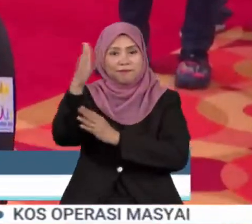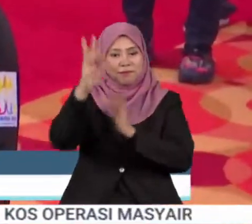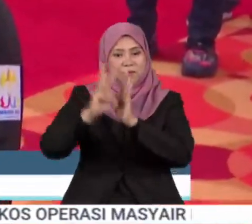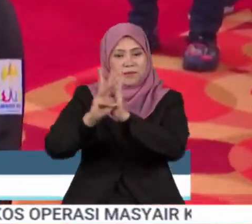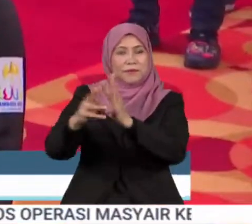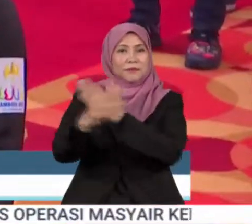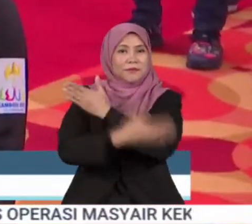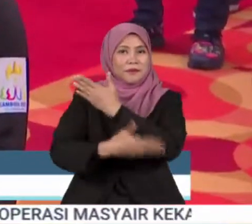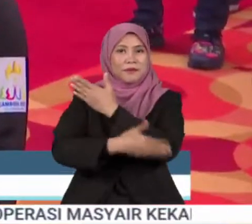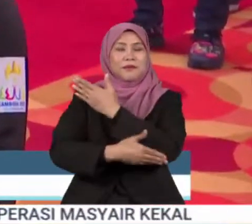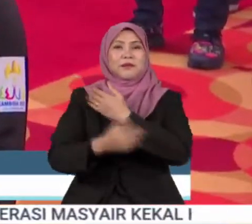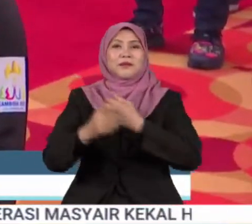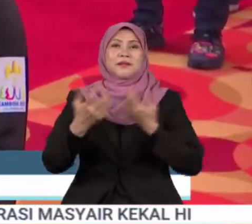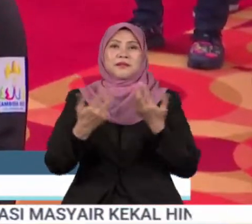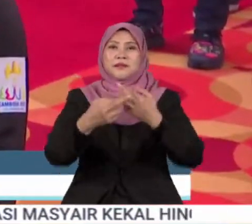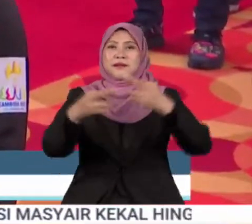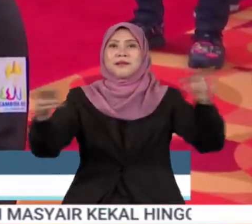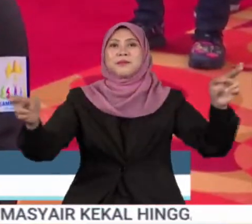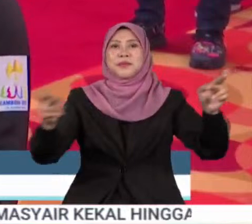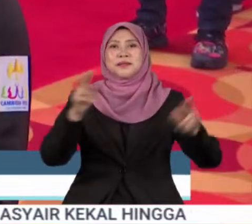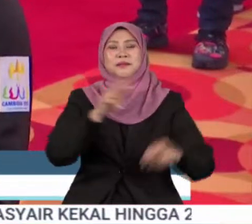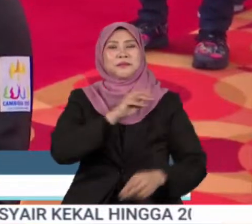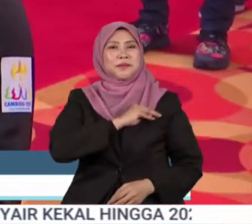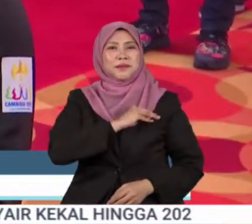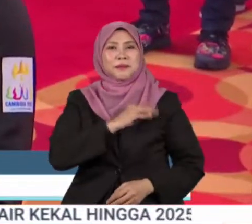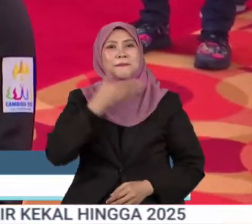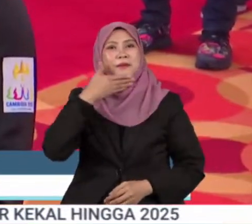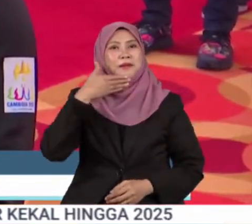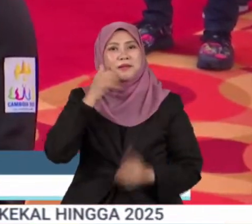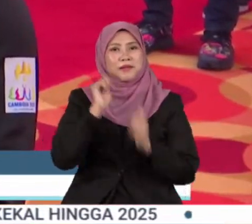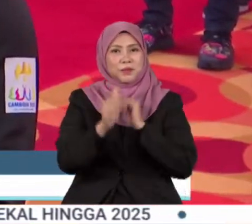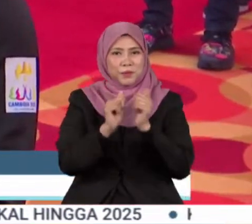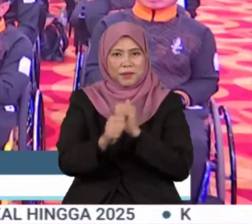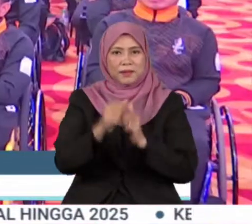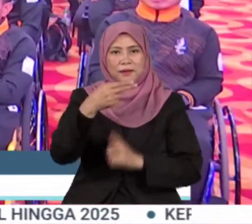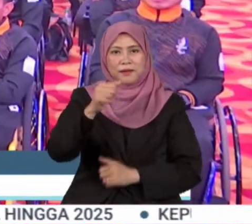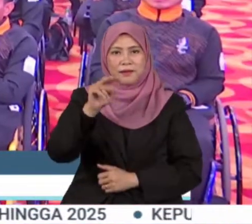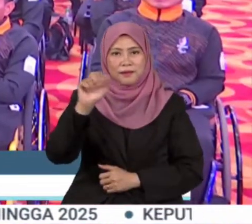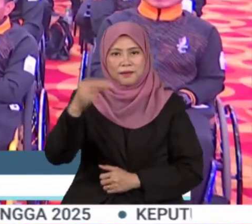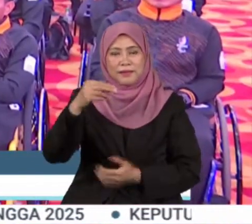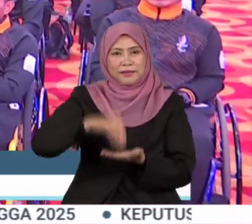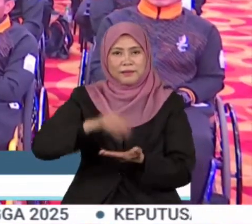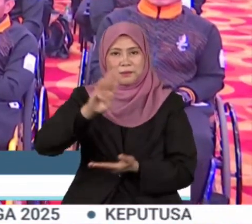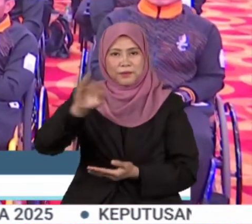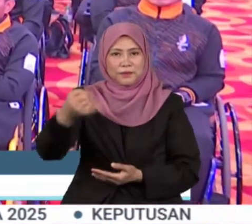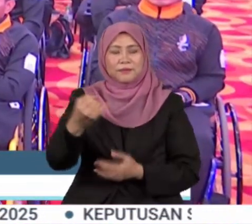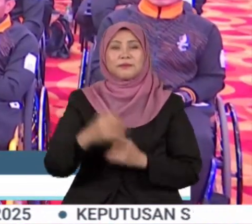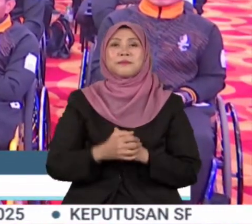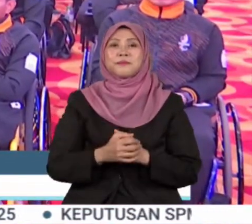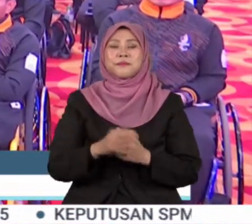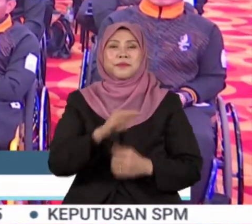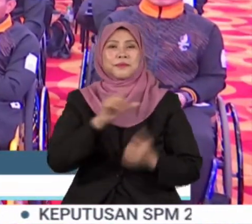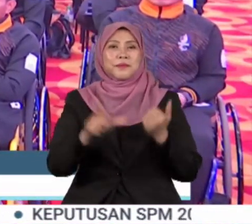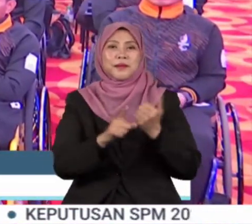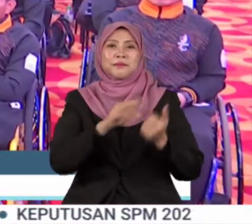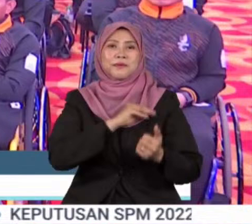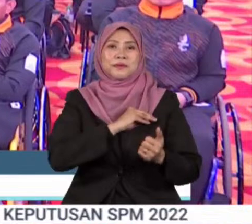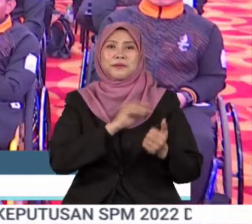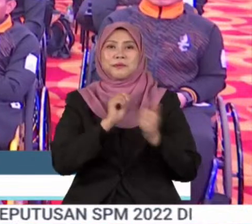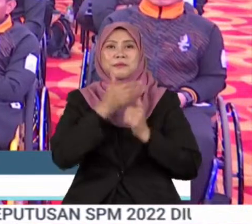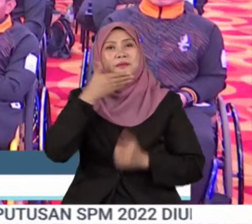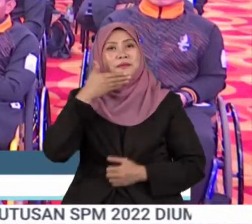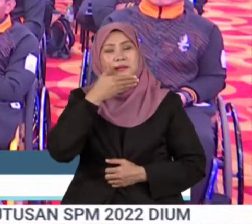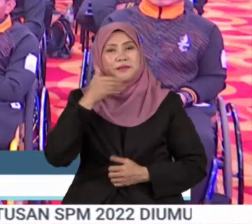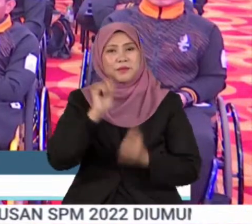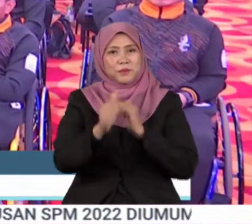itu disempurnakan Menteri Belia dan Sukan Hana Yeo di Majlis Sukan Negara Bukit Jalil. Turut hadir Timbalan Menteri Belia dan Sukan Adam